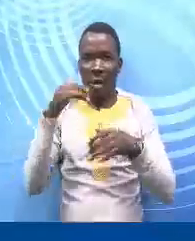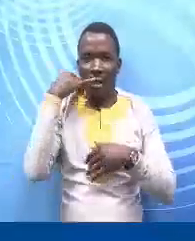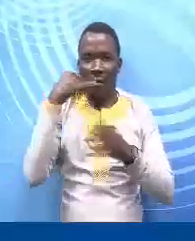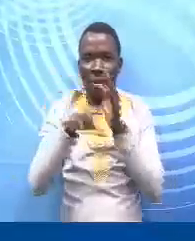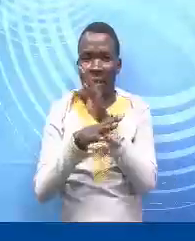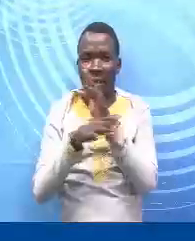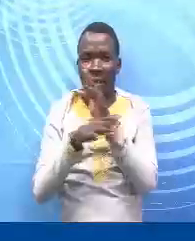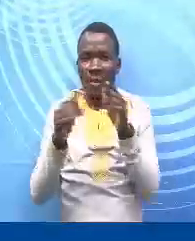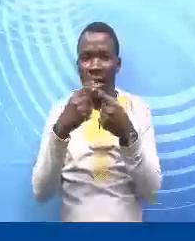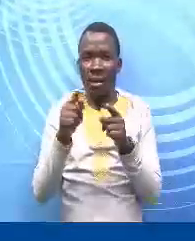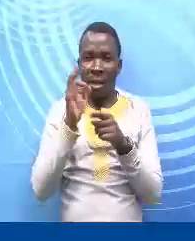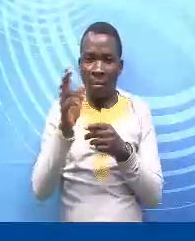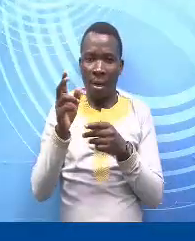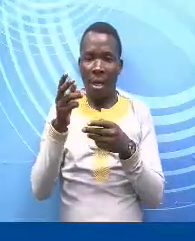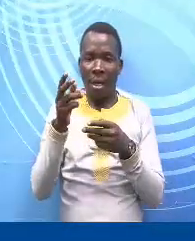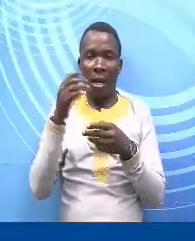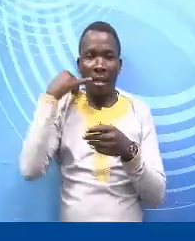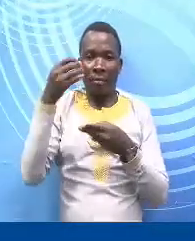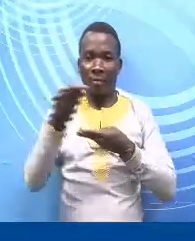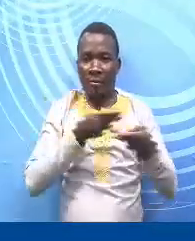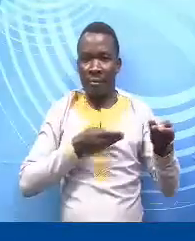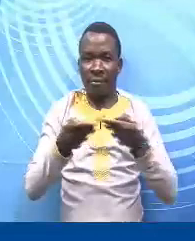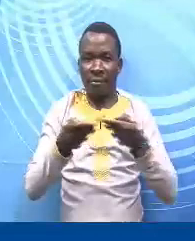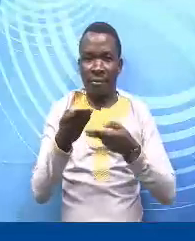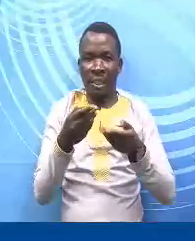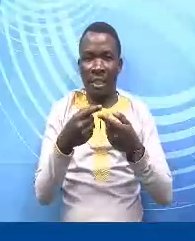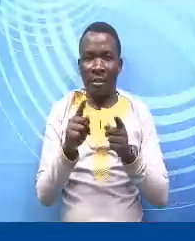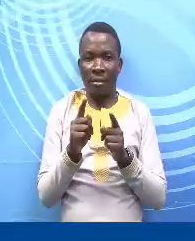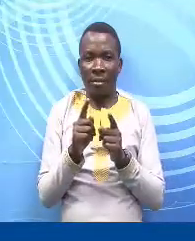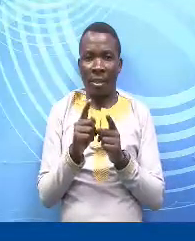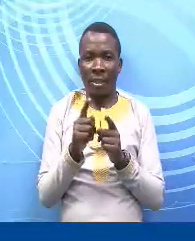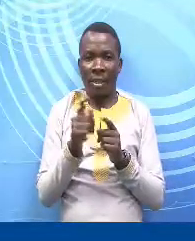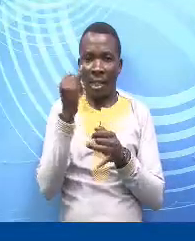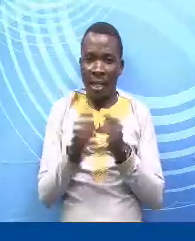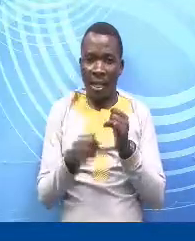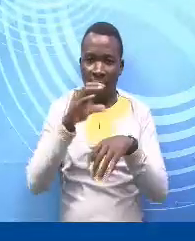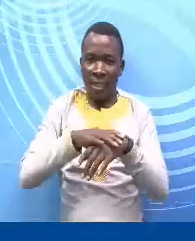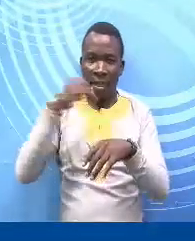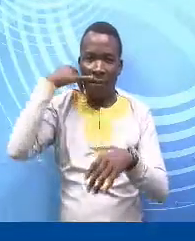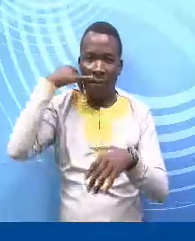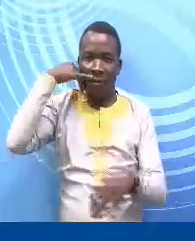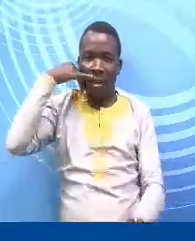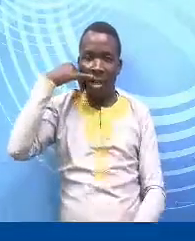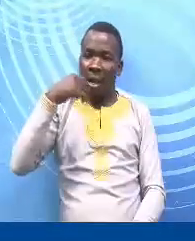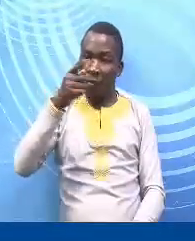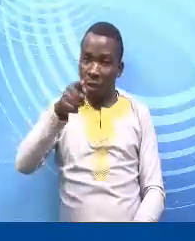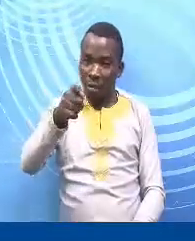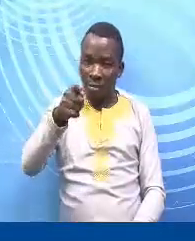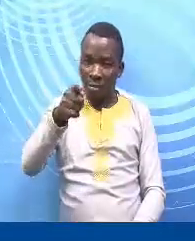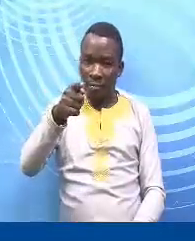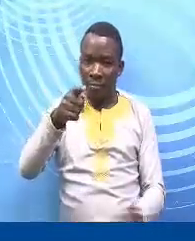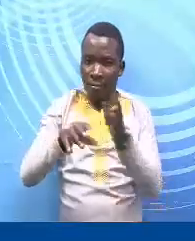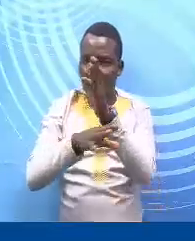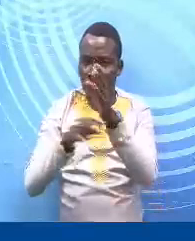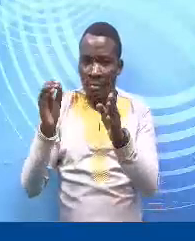za telefone yaje kwigusha telefone yo kubibazo bitandukanye by'ubukera cyangwa iki yarangiza agafata nk'iyo telefone akatayifata ngo ingingo ni ijurano